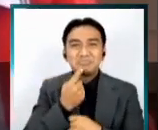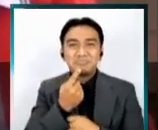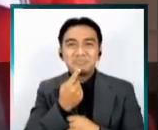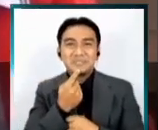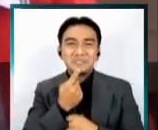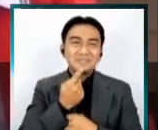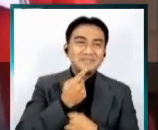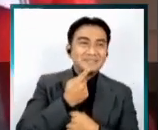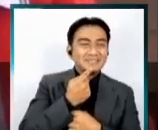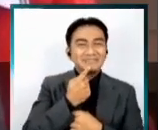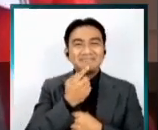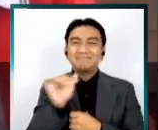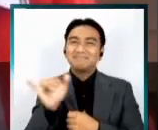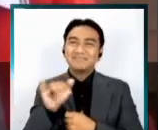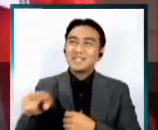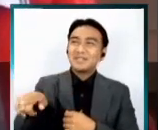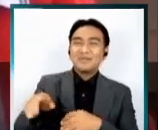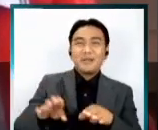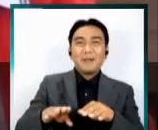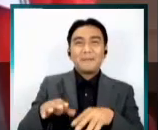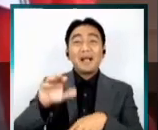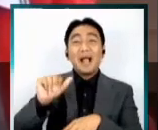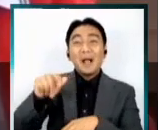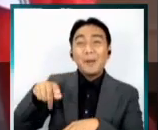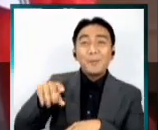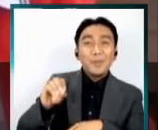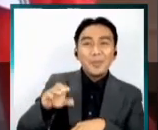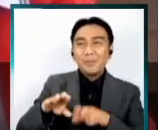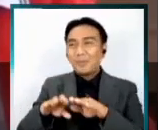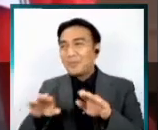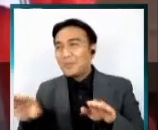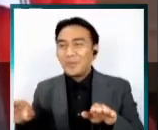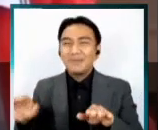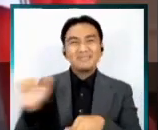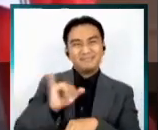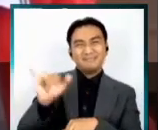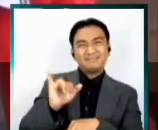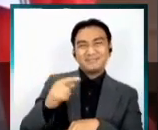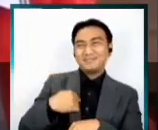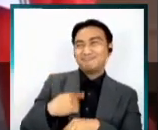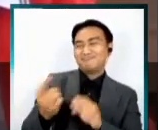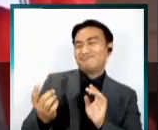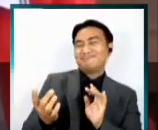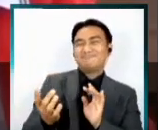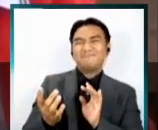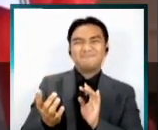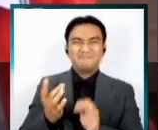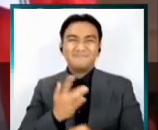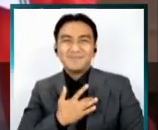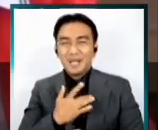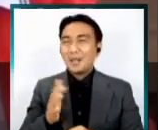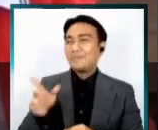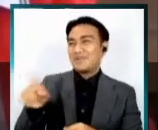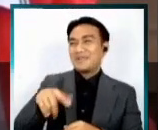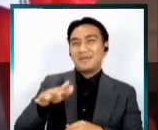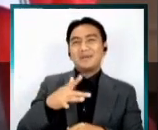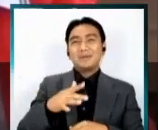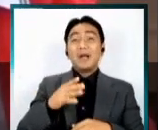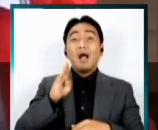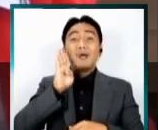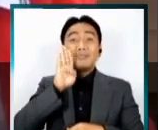mga grandchildren and my children too. And my sisters and brothers.